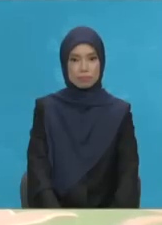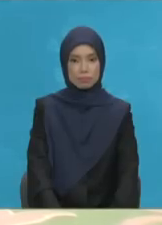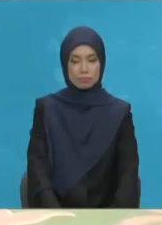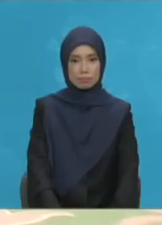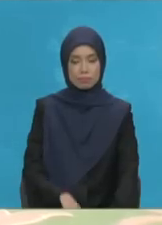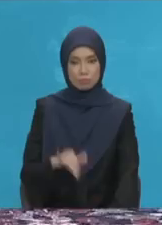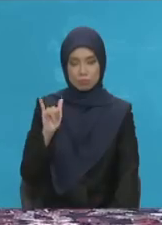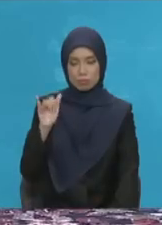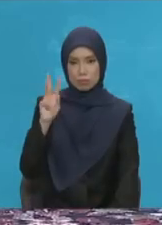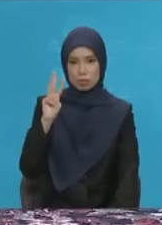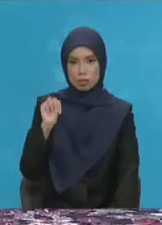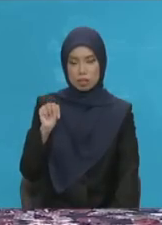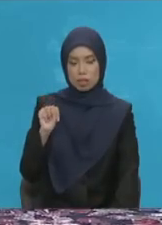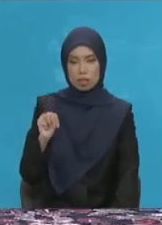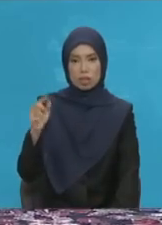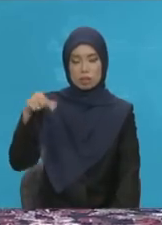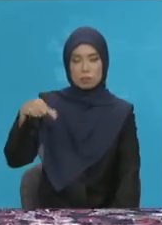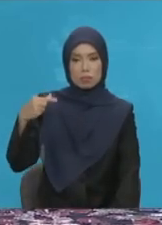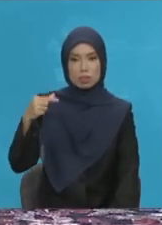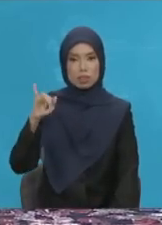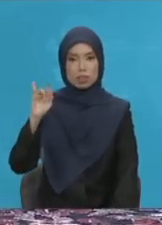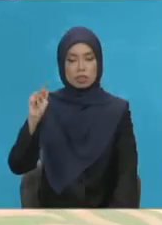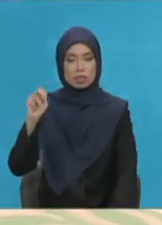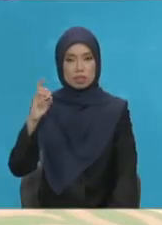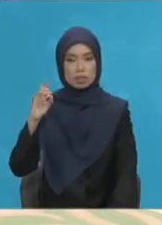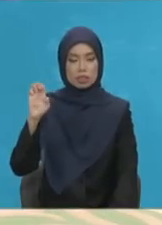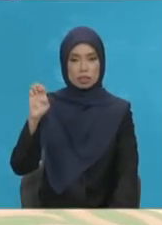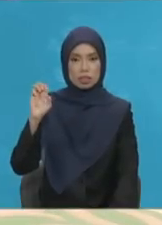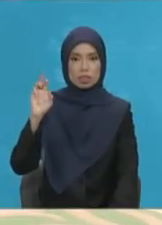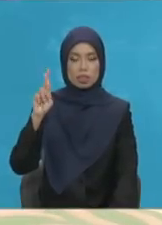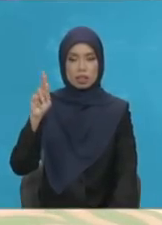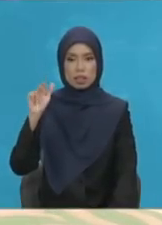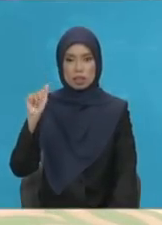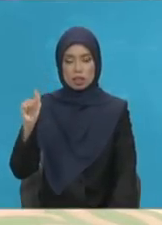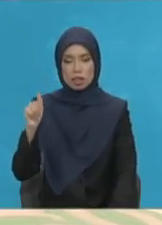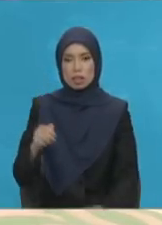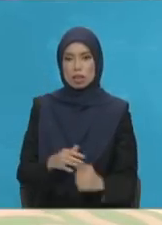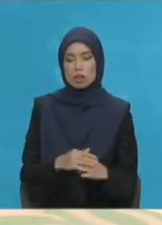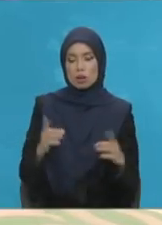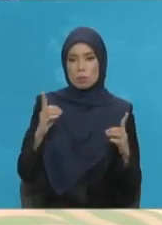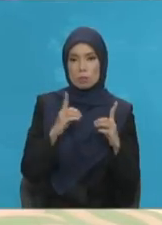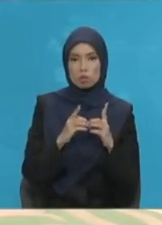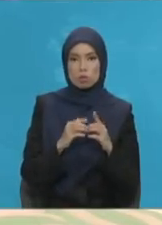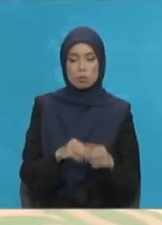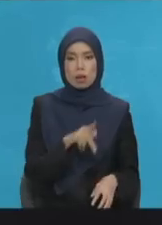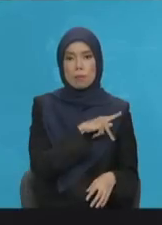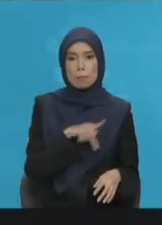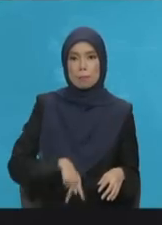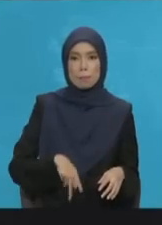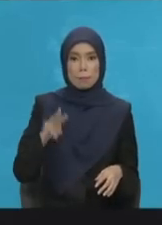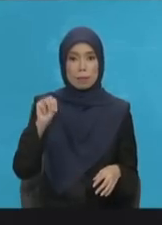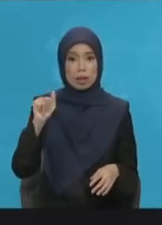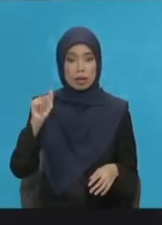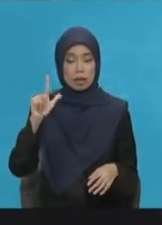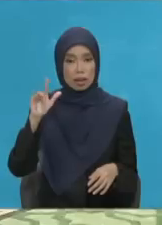yang amat Mulia Pangeran Indra setiraja Saiful karib kemudian menyembahkan ke hadapan majelis dulian Camat Mulya bahwa